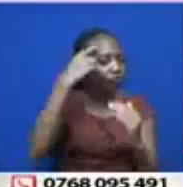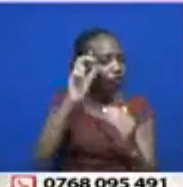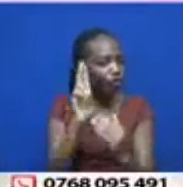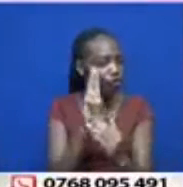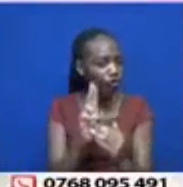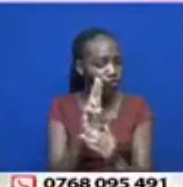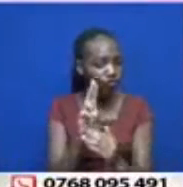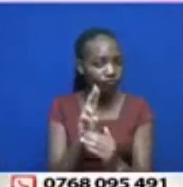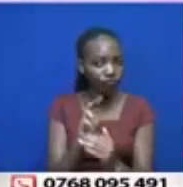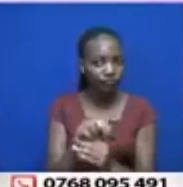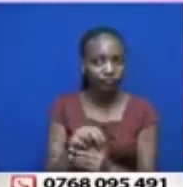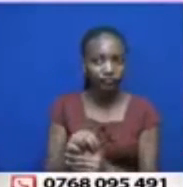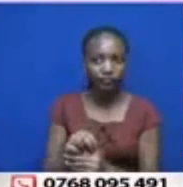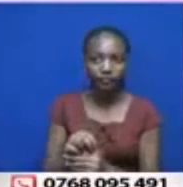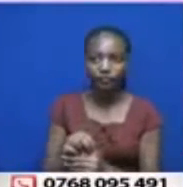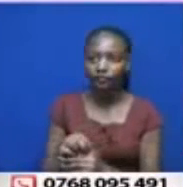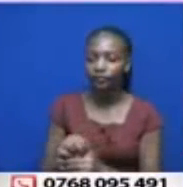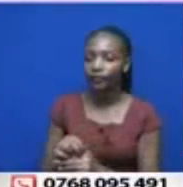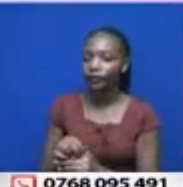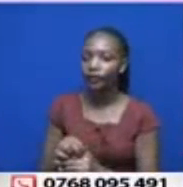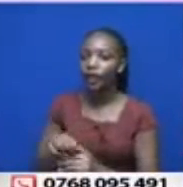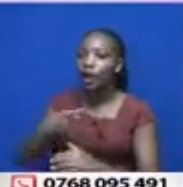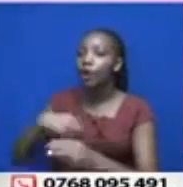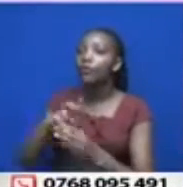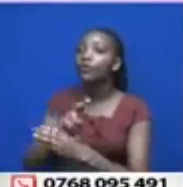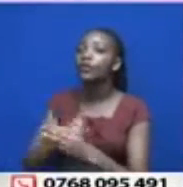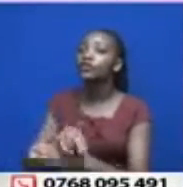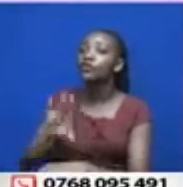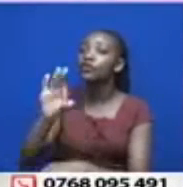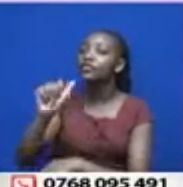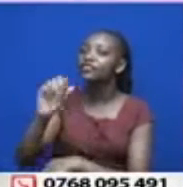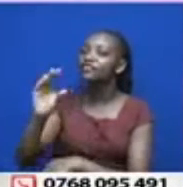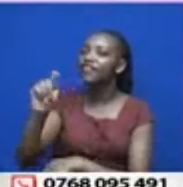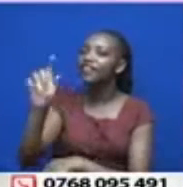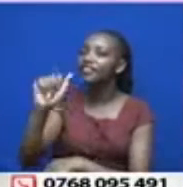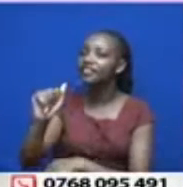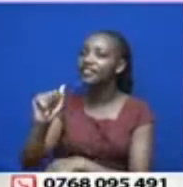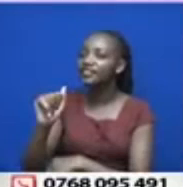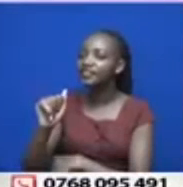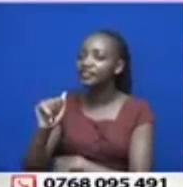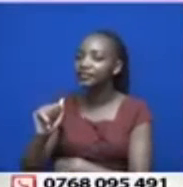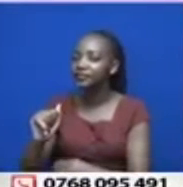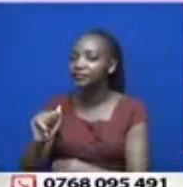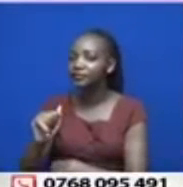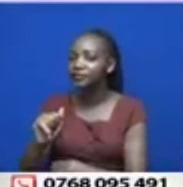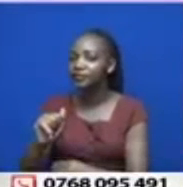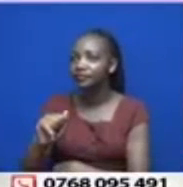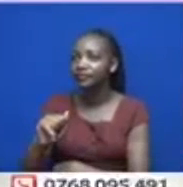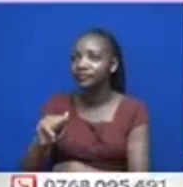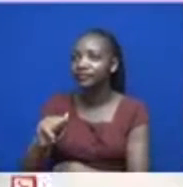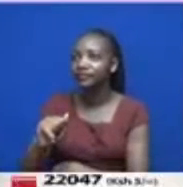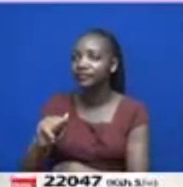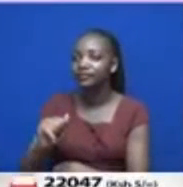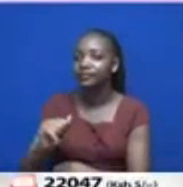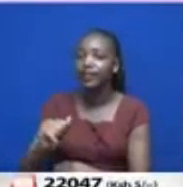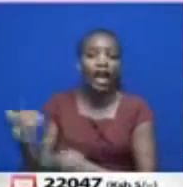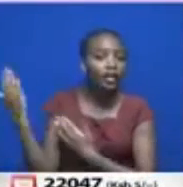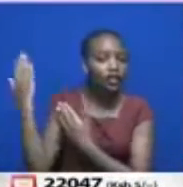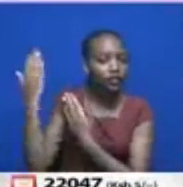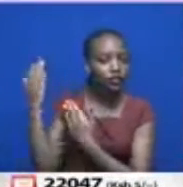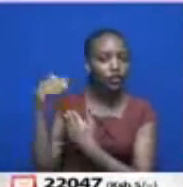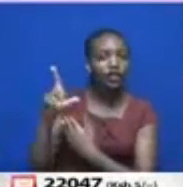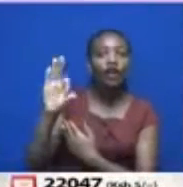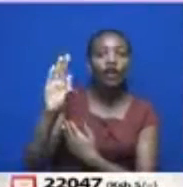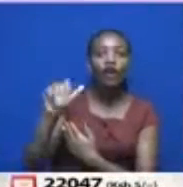Tutatumia ile facts. Uh-huh. Facts tuseme naje kwa Kiswahili. Historical fact.